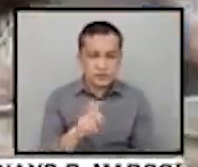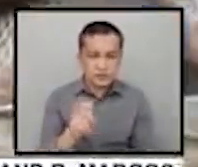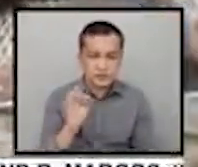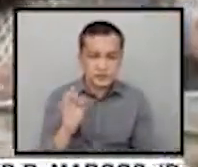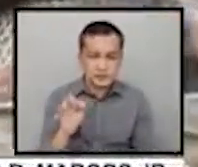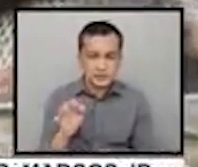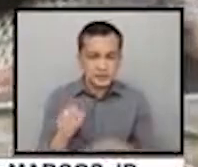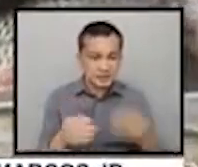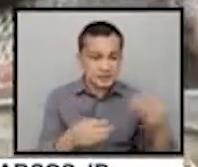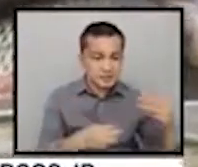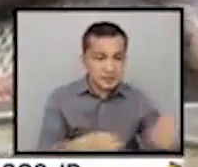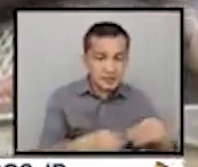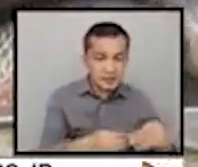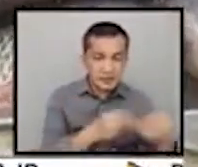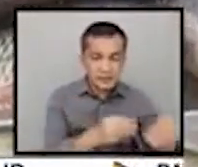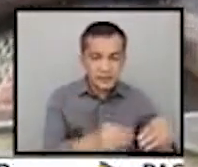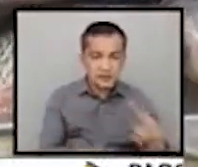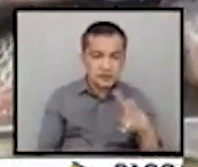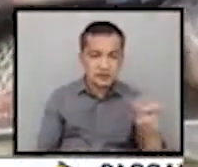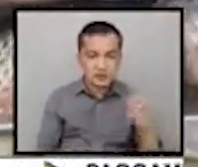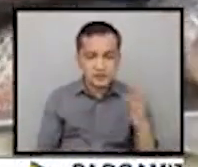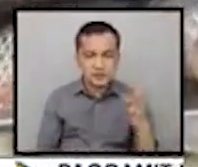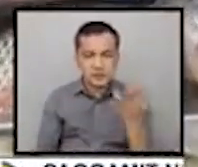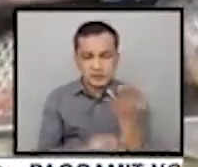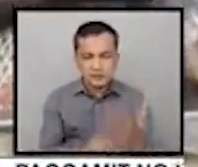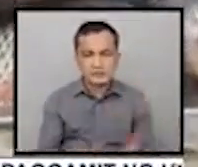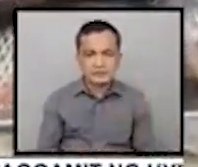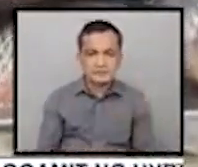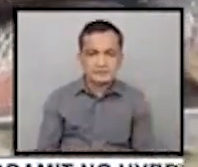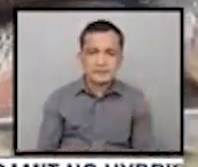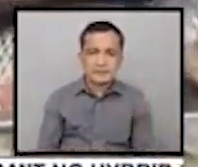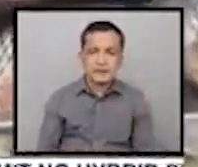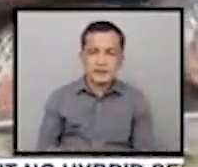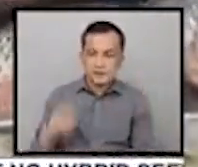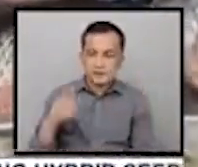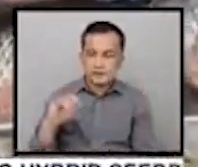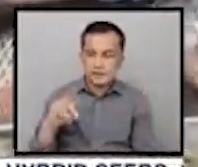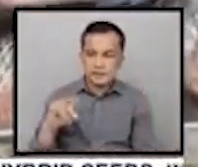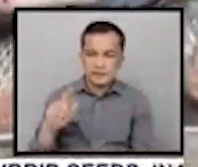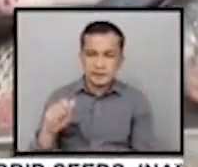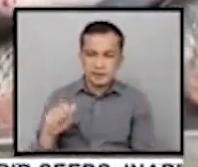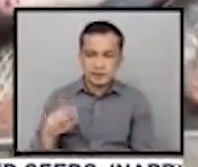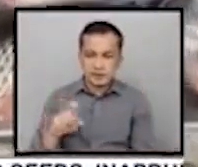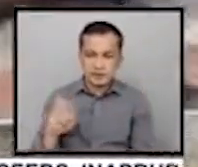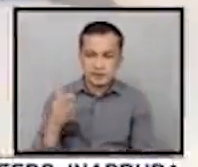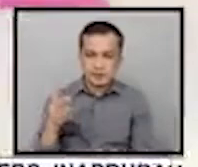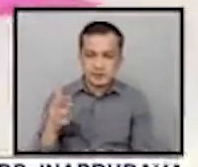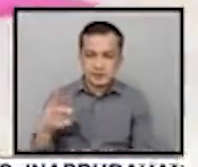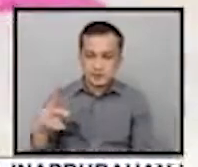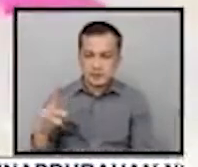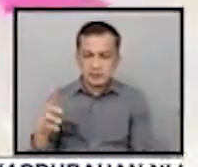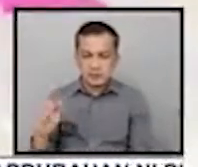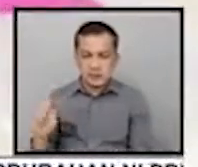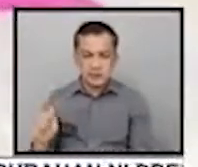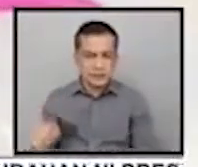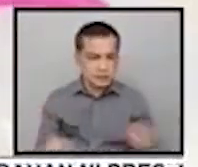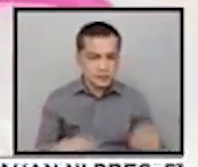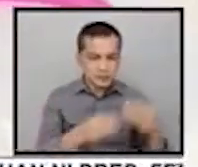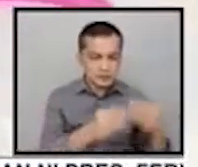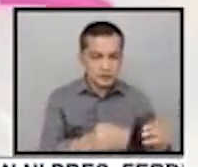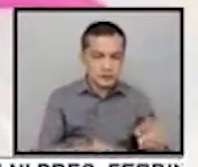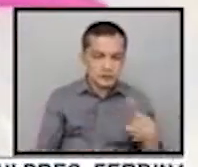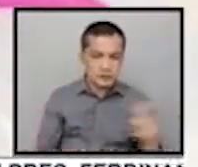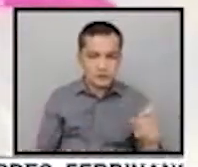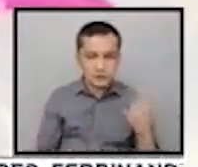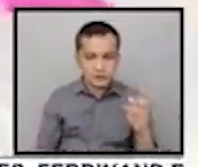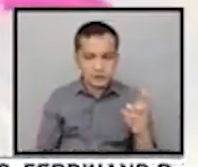nasa 240 pesos pa rin ang per kilo. Sa tilapia naman ay 140 pesos lang dito sa Kadiwa habang sa palengke ay 160 pesos